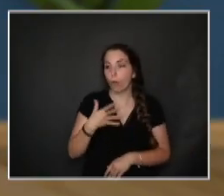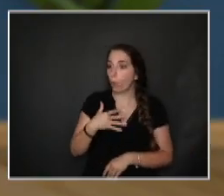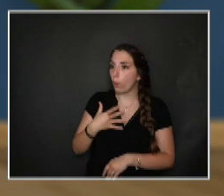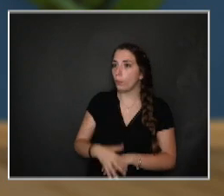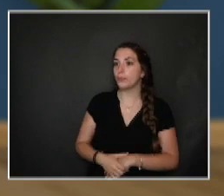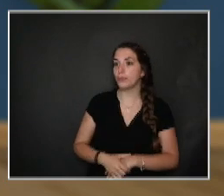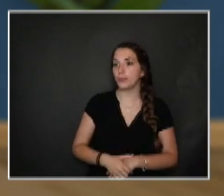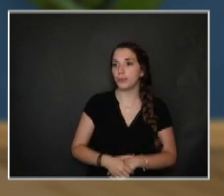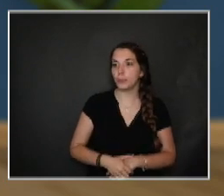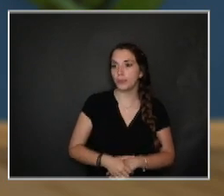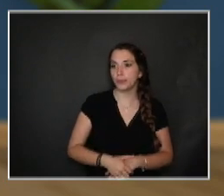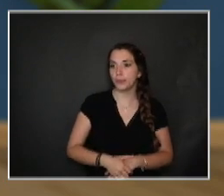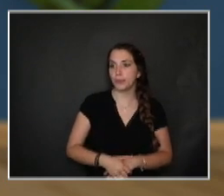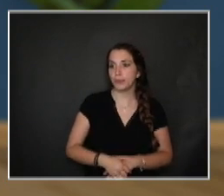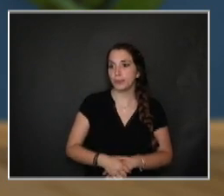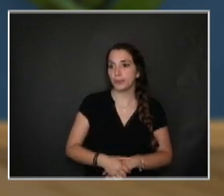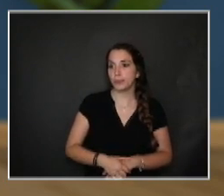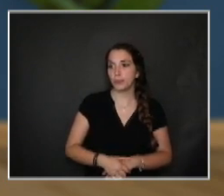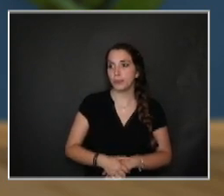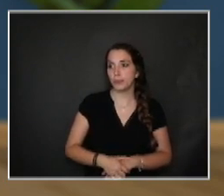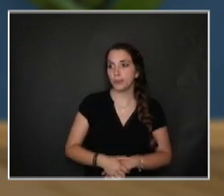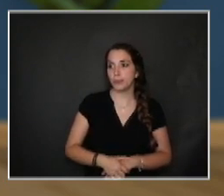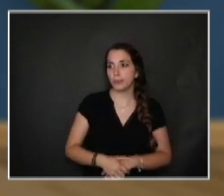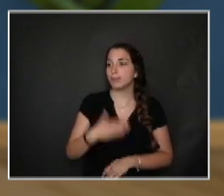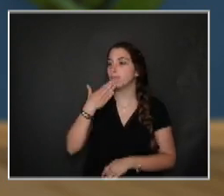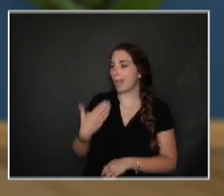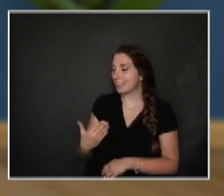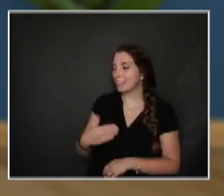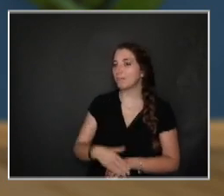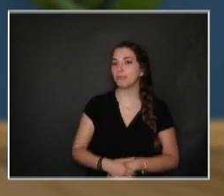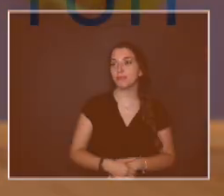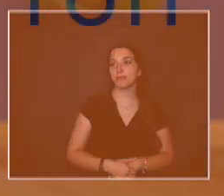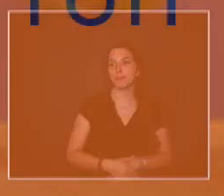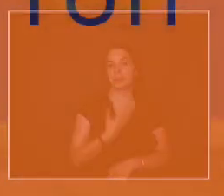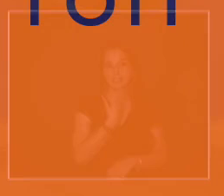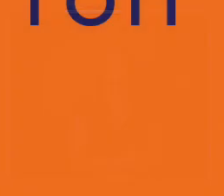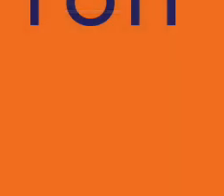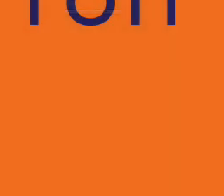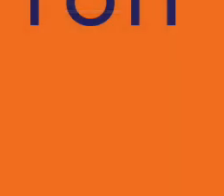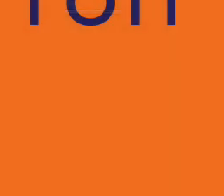Merci. Je vous en prie.